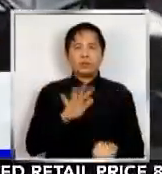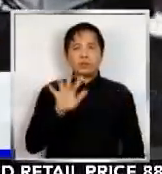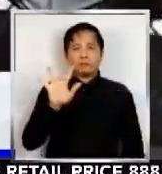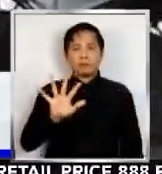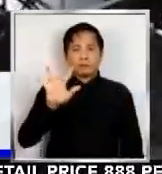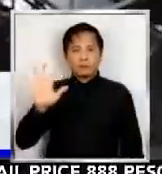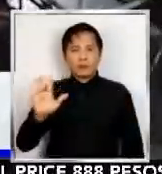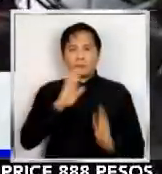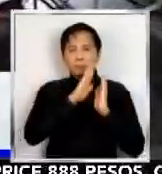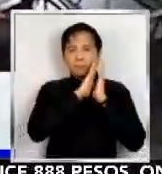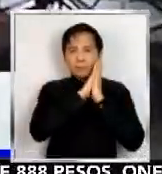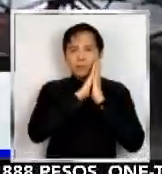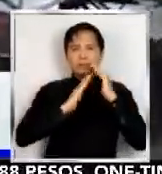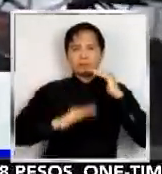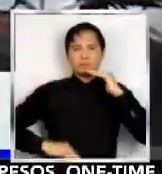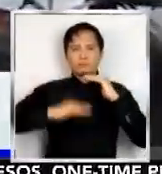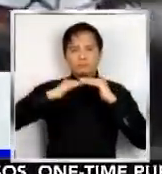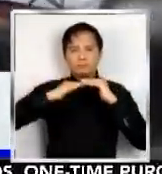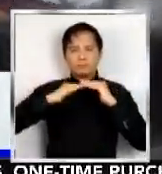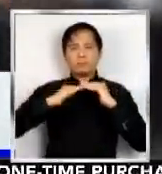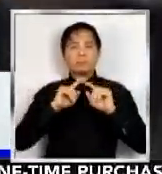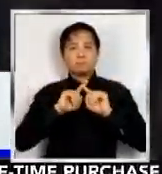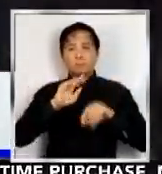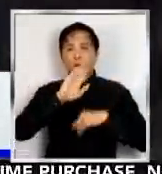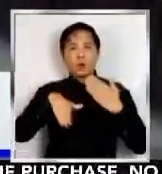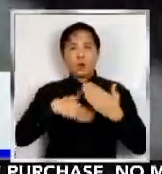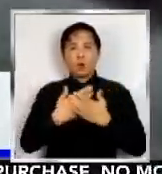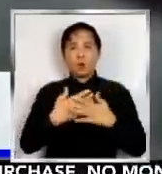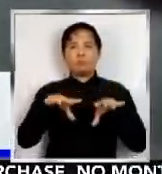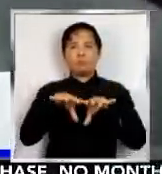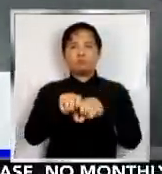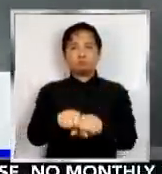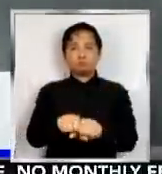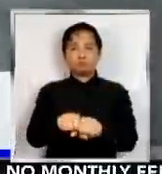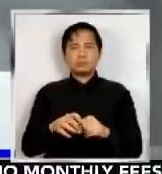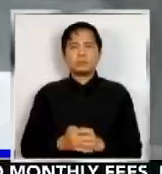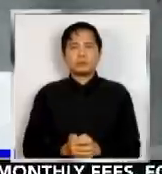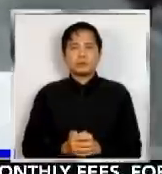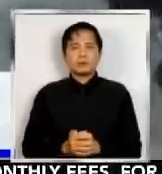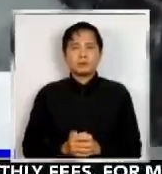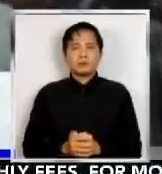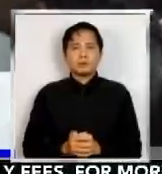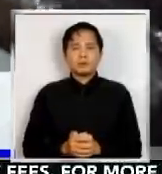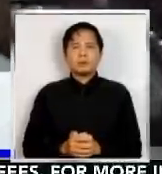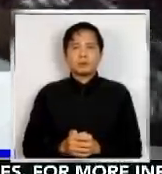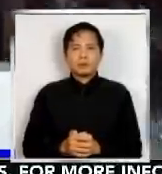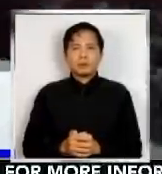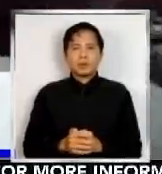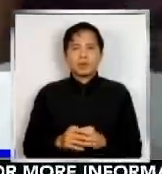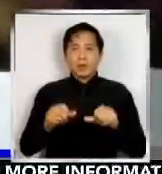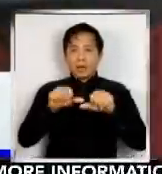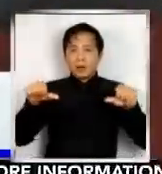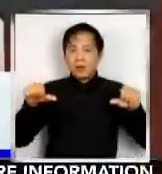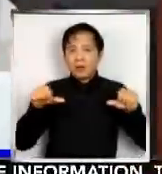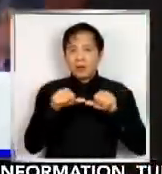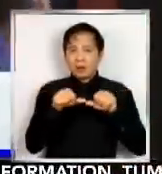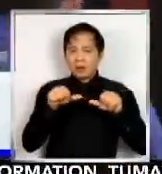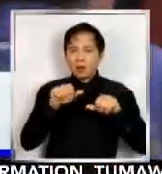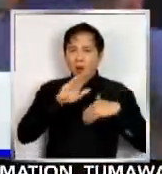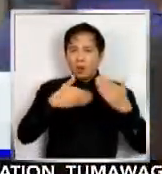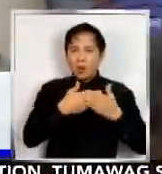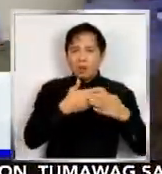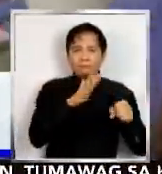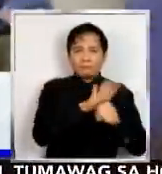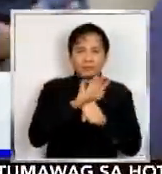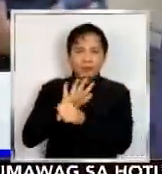pero okupado na itong lahat ngayon, pati ang triage area. Hanggang sa labasan, hindi na rin mahulog ang karayom. Pero ayon